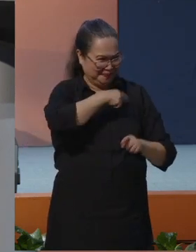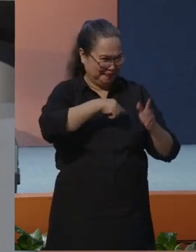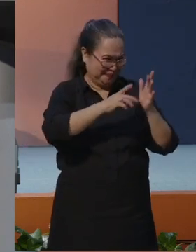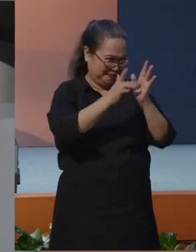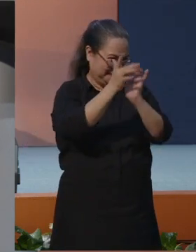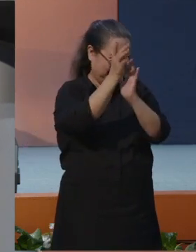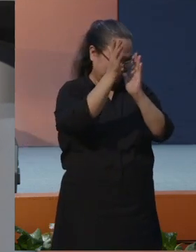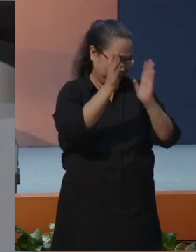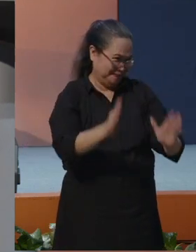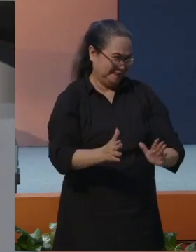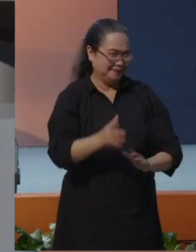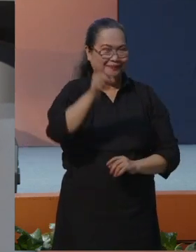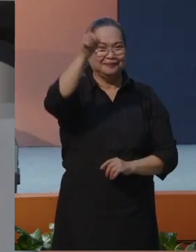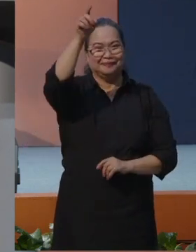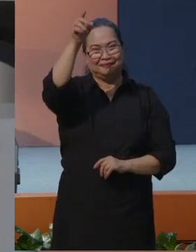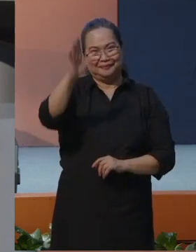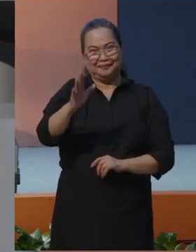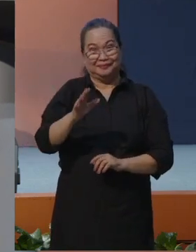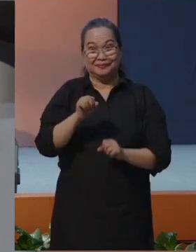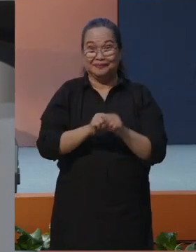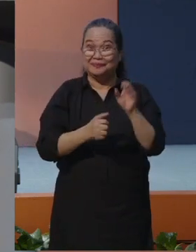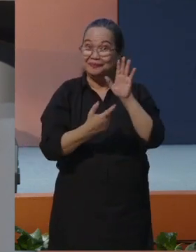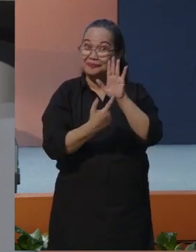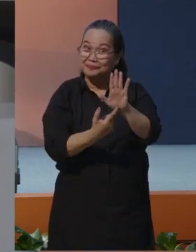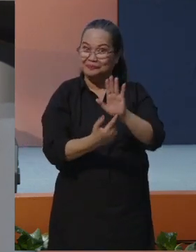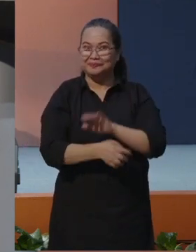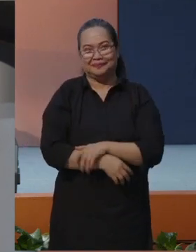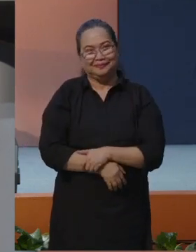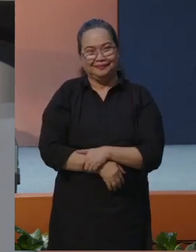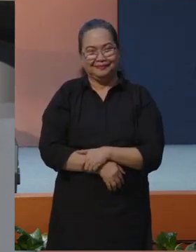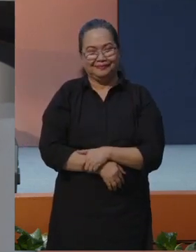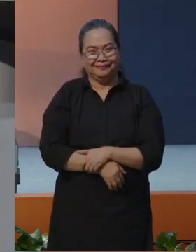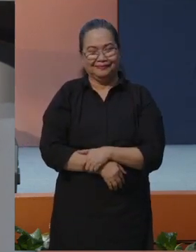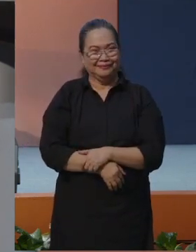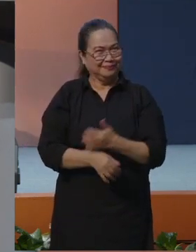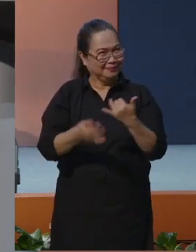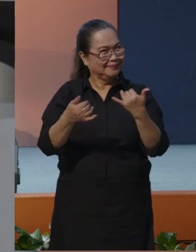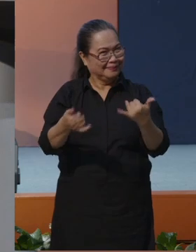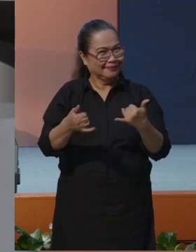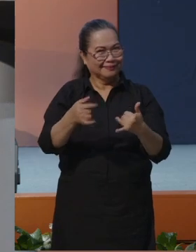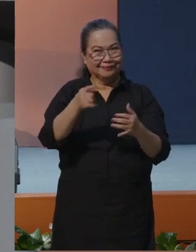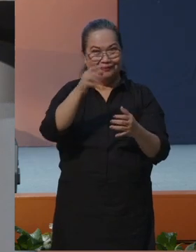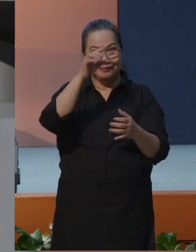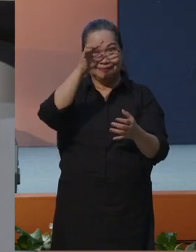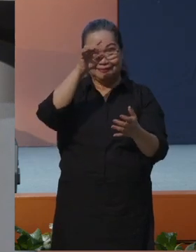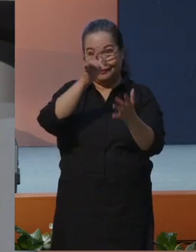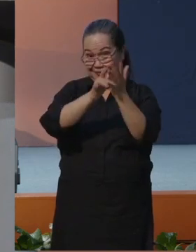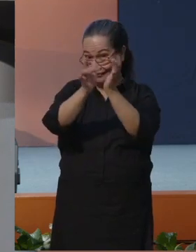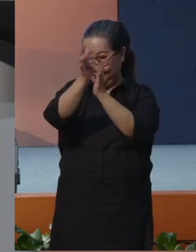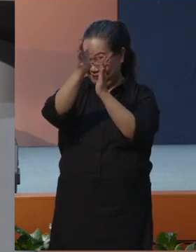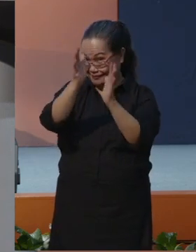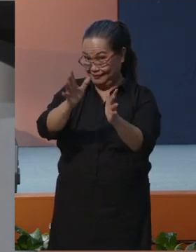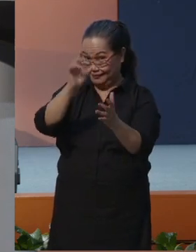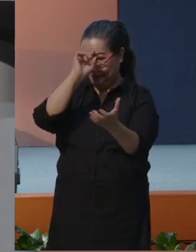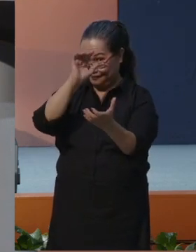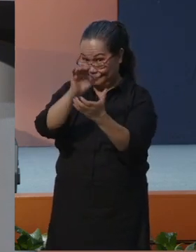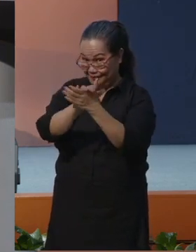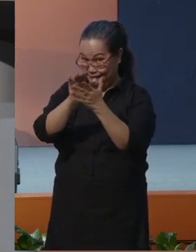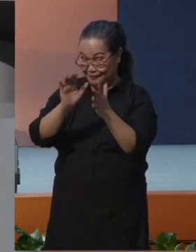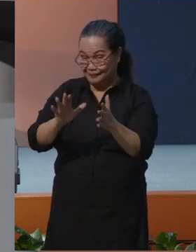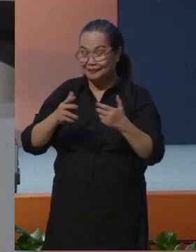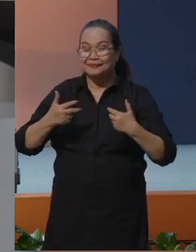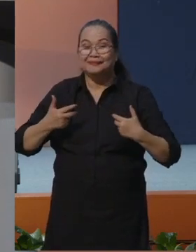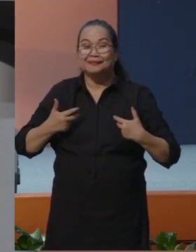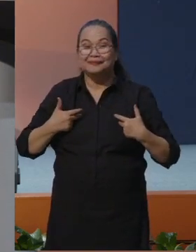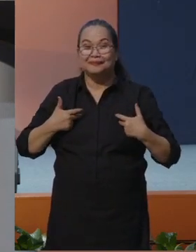Kristo Jesus. Halimbawa, tayong mga mananampalataya kay Jesus ay merong kalasag,